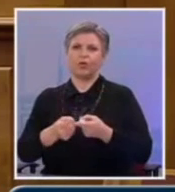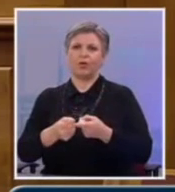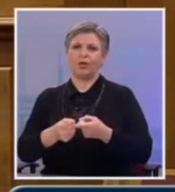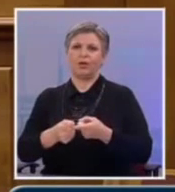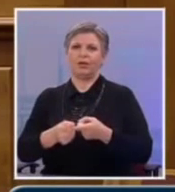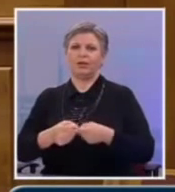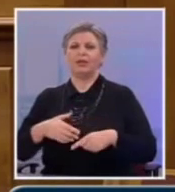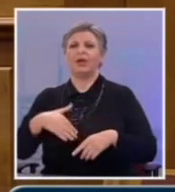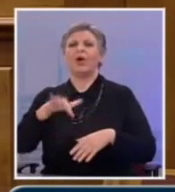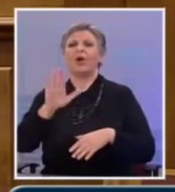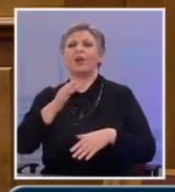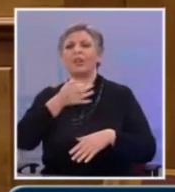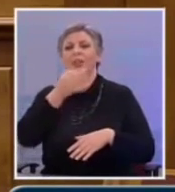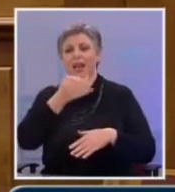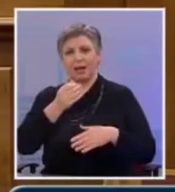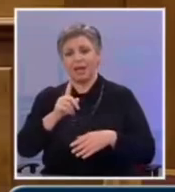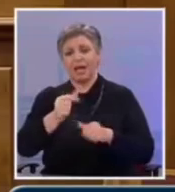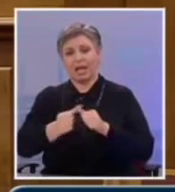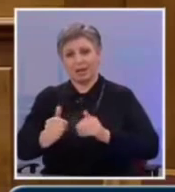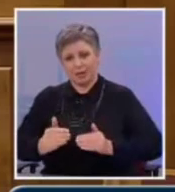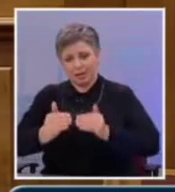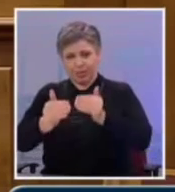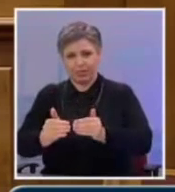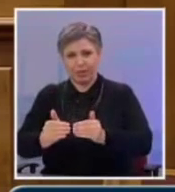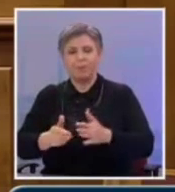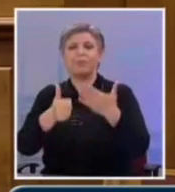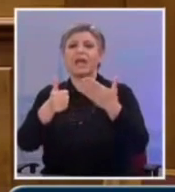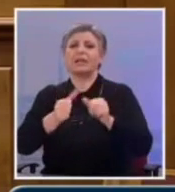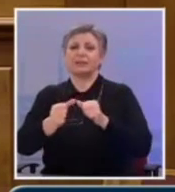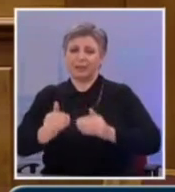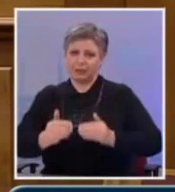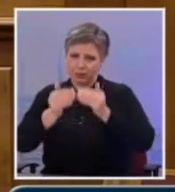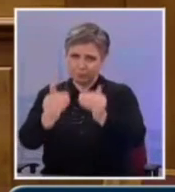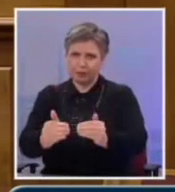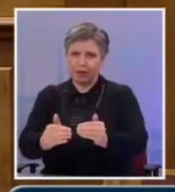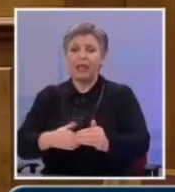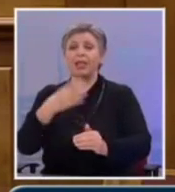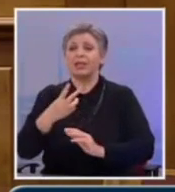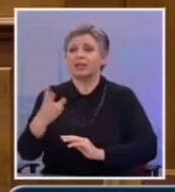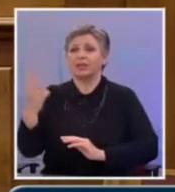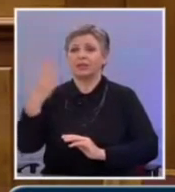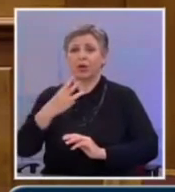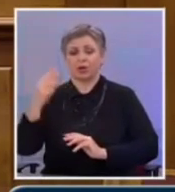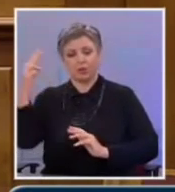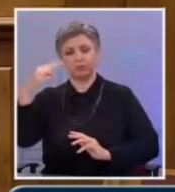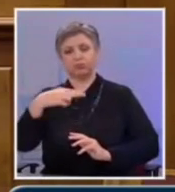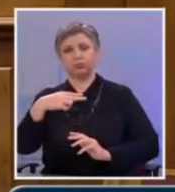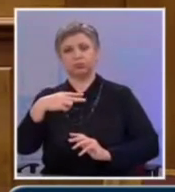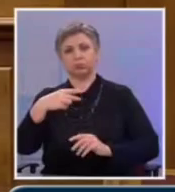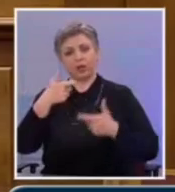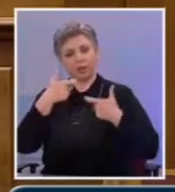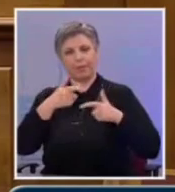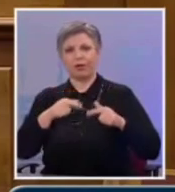μηνιαία η εξάμηνη παράταση και νέα επιτήρηση. Διότι το μνημόνιο, το έχω πει πολλές φορές, είναι